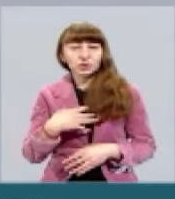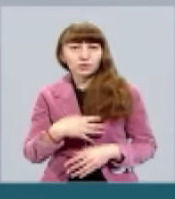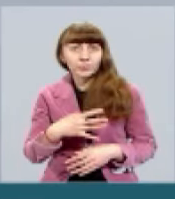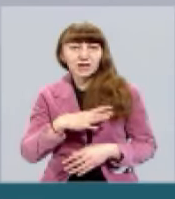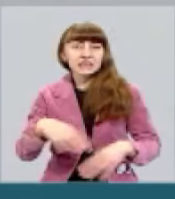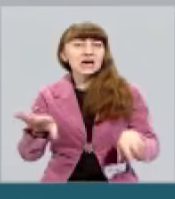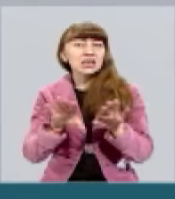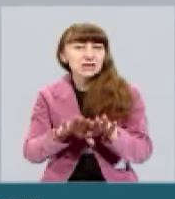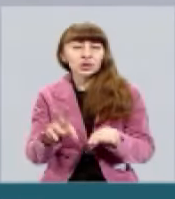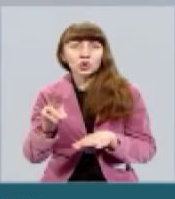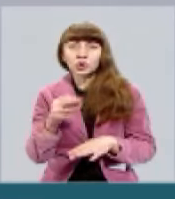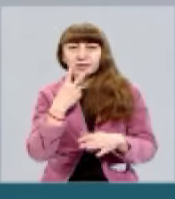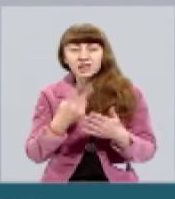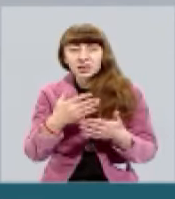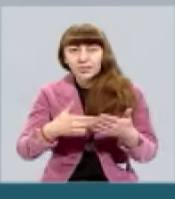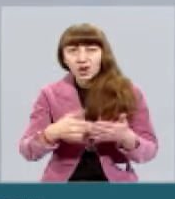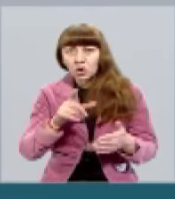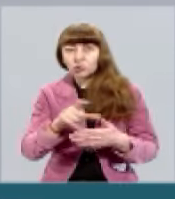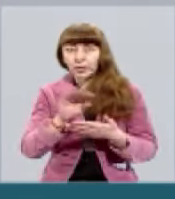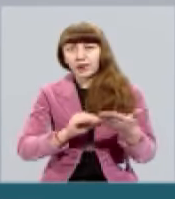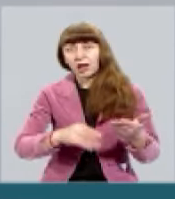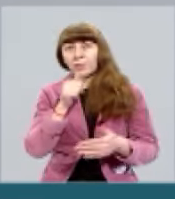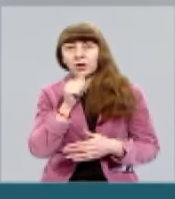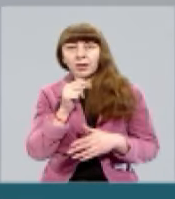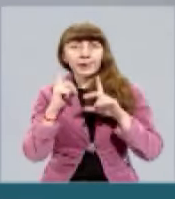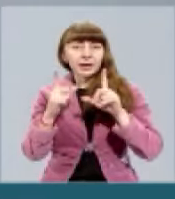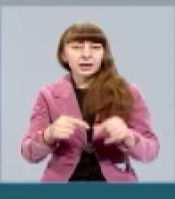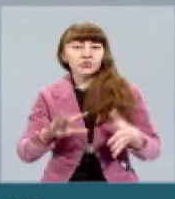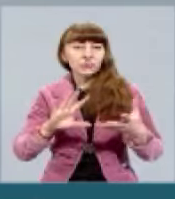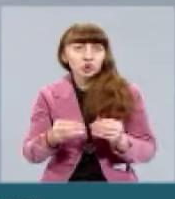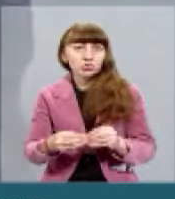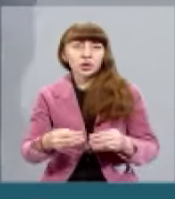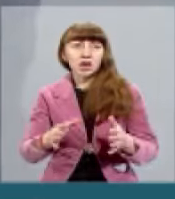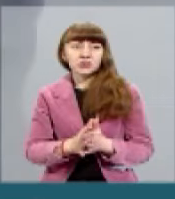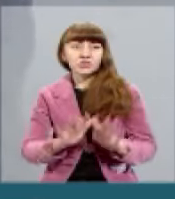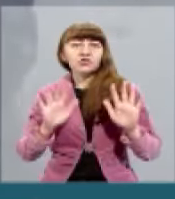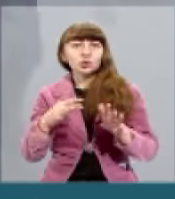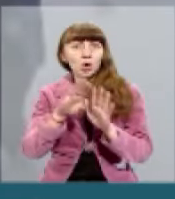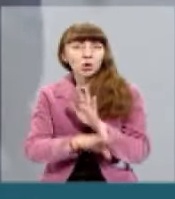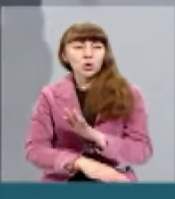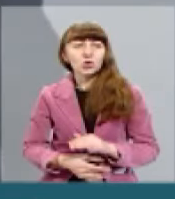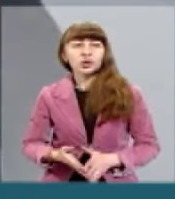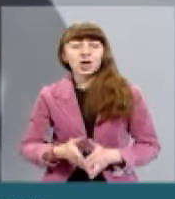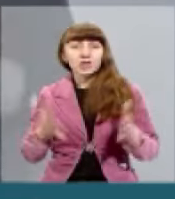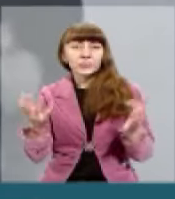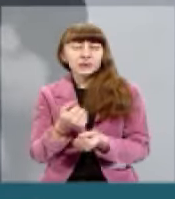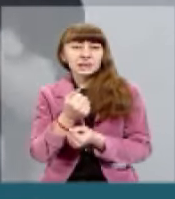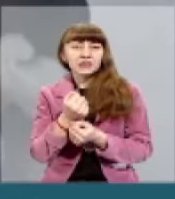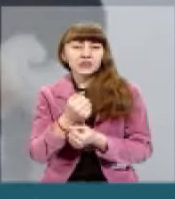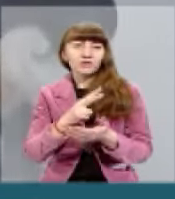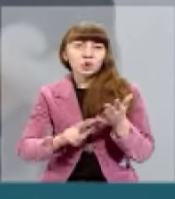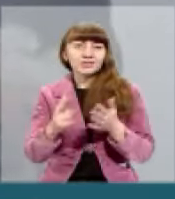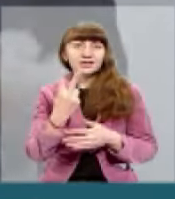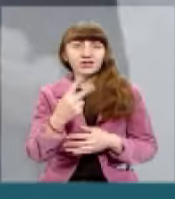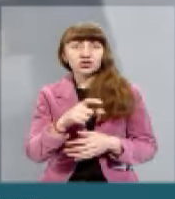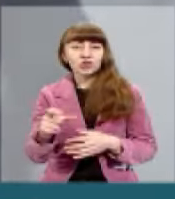были перекрыты. Несмотря на запрет, люди пытались проехать. В результате становились заложниками стихии. Эвакуировать удалось